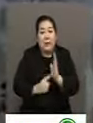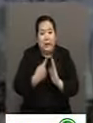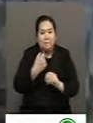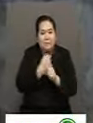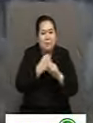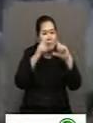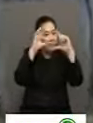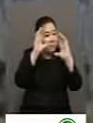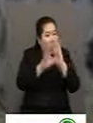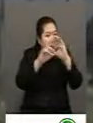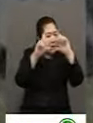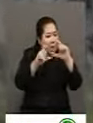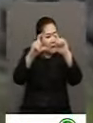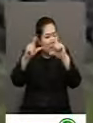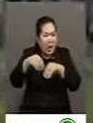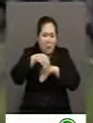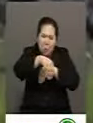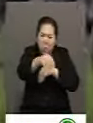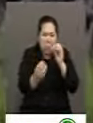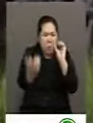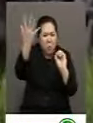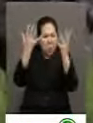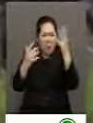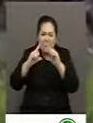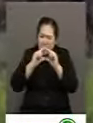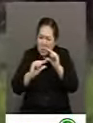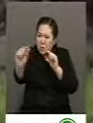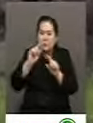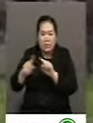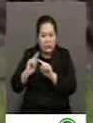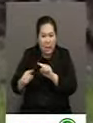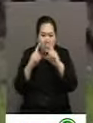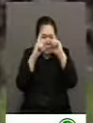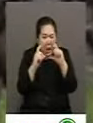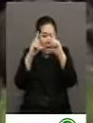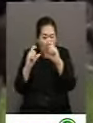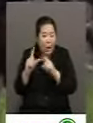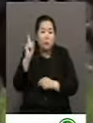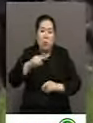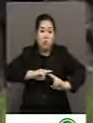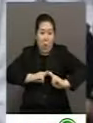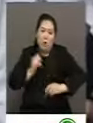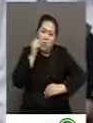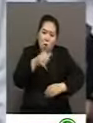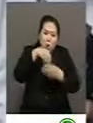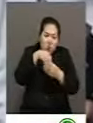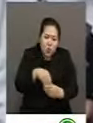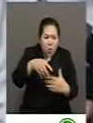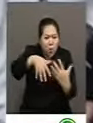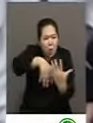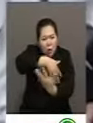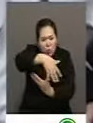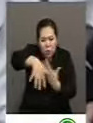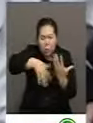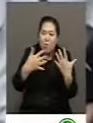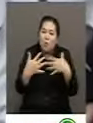ภาพในพื้นที่ที่เข้าถึงได้ยากซึ่งกว่าจะได้ผลงานมาสักชิ้นเขาต้องเข้าไปฝังตัวตนเข้าไปในสิ่งแว